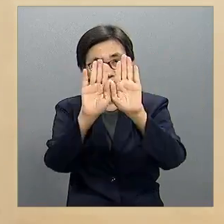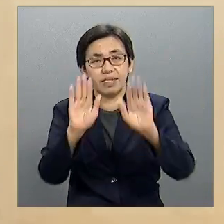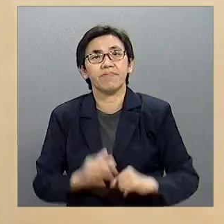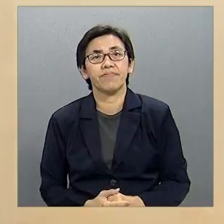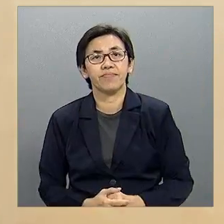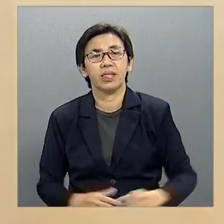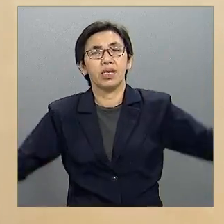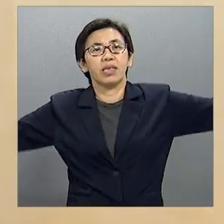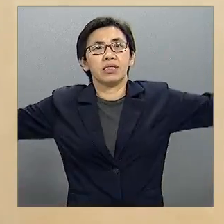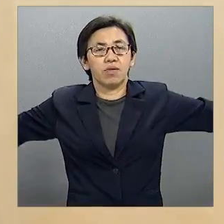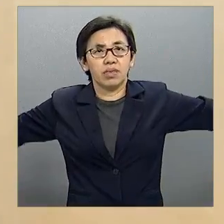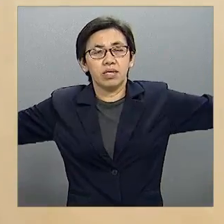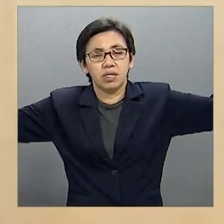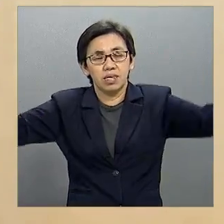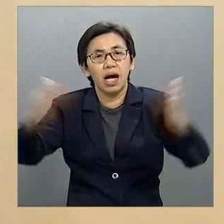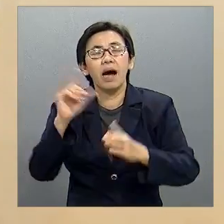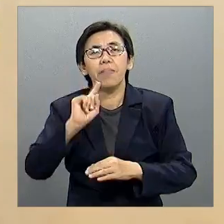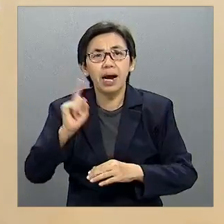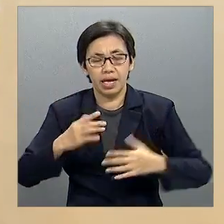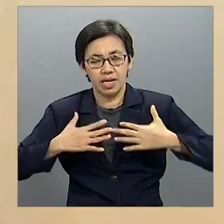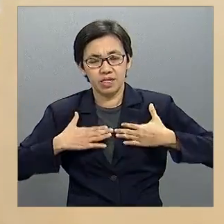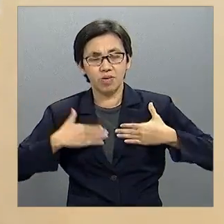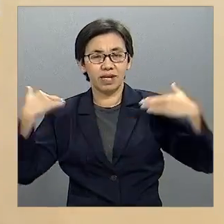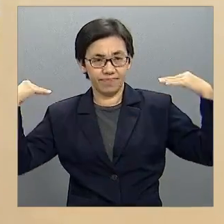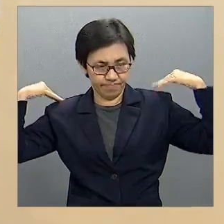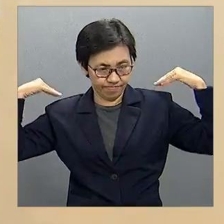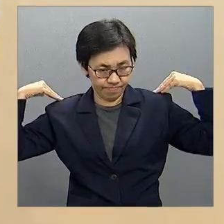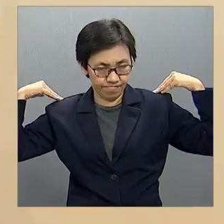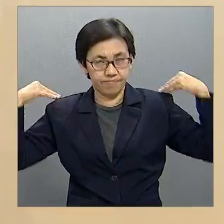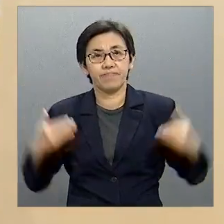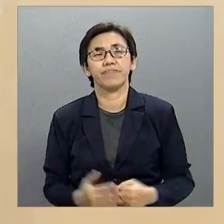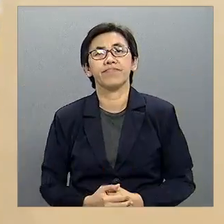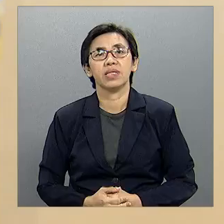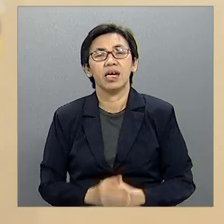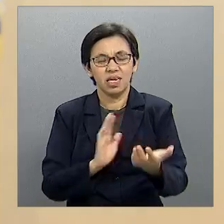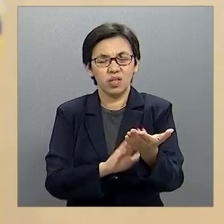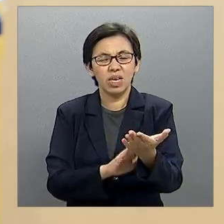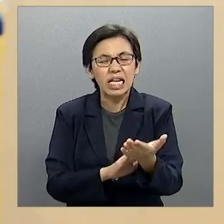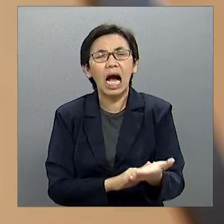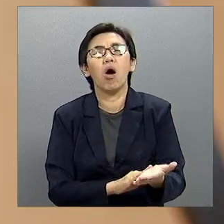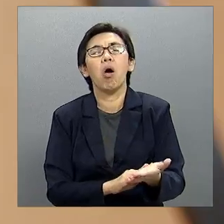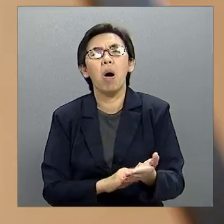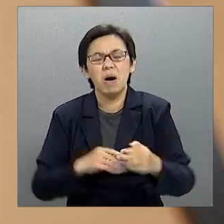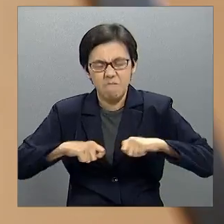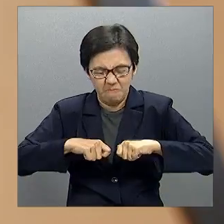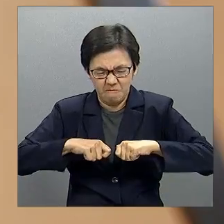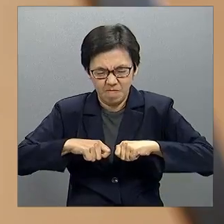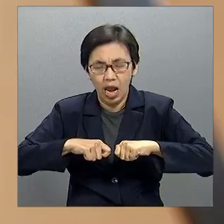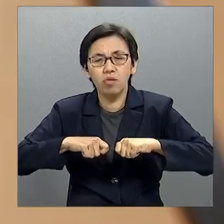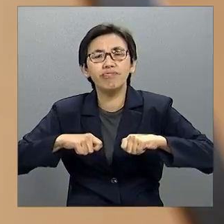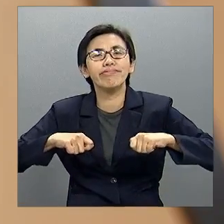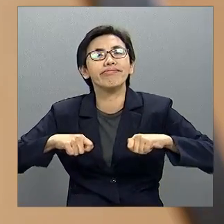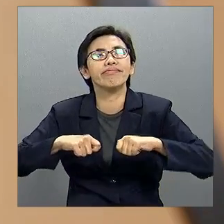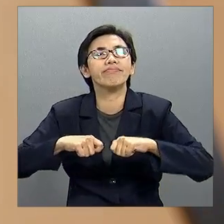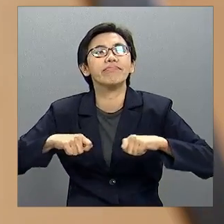นกับเค้าเรียก reverse ความตึงตัวของตัวกลุ่มกล้ามเนื้อด้านหน้าได้นะมันก็จะลดแรงตึงที่บริเวณพังผืดที่ข้อมือได ้เอาวันนี้ได้ความรู้เยอะเลยนะค